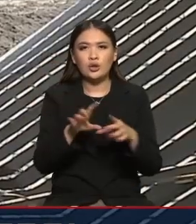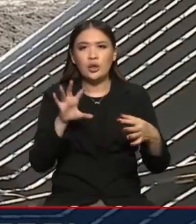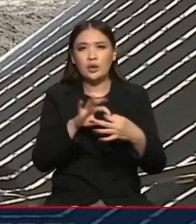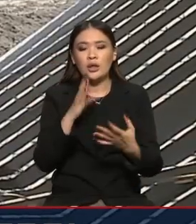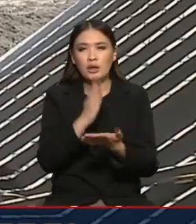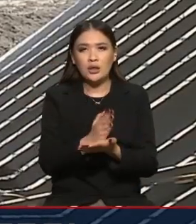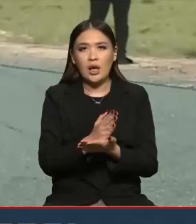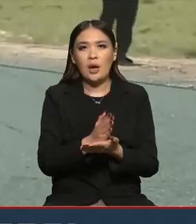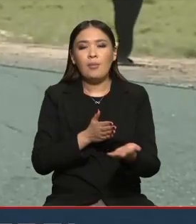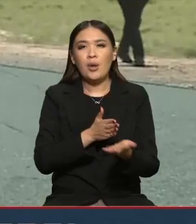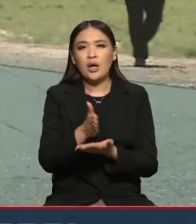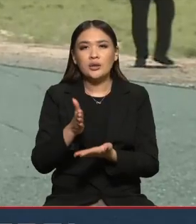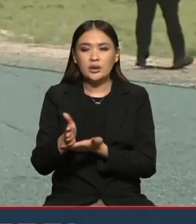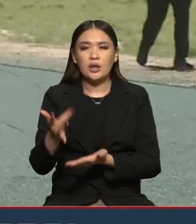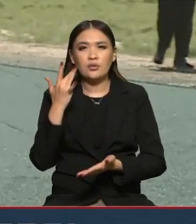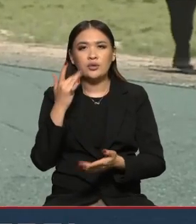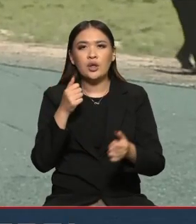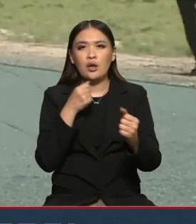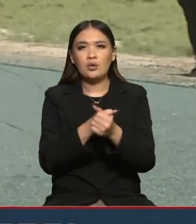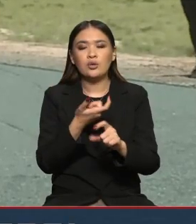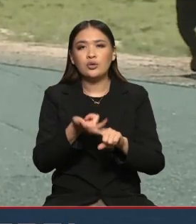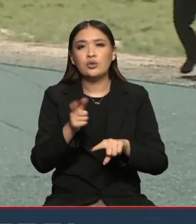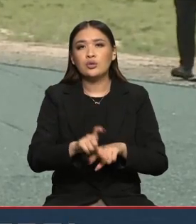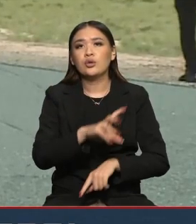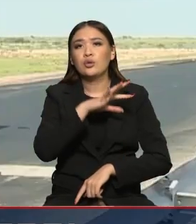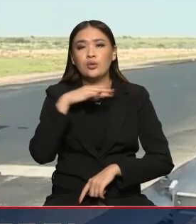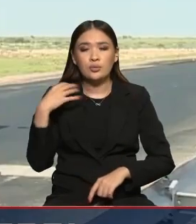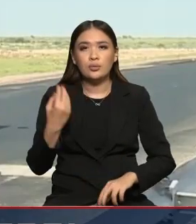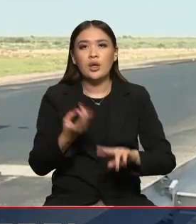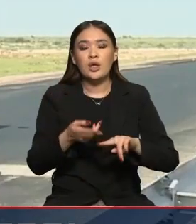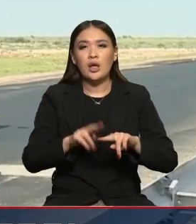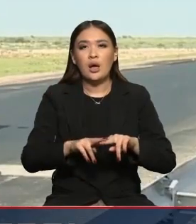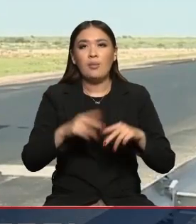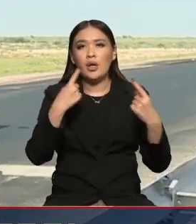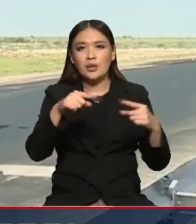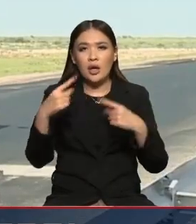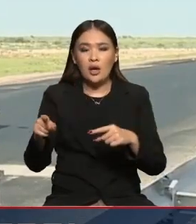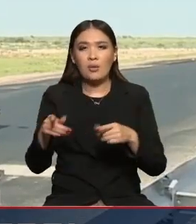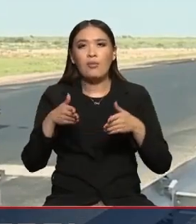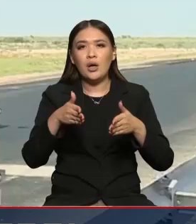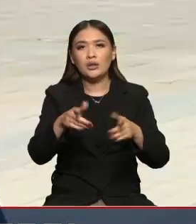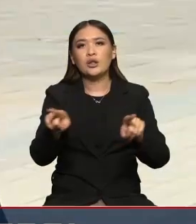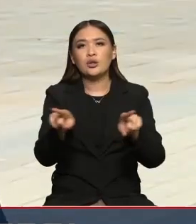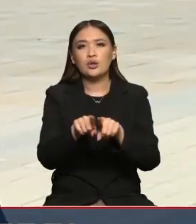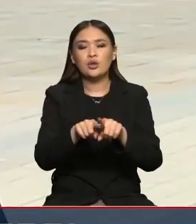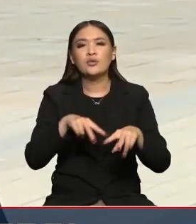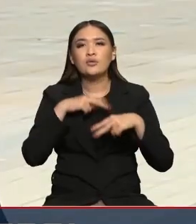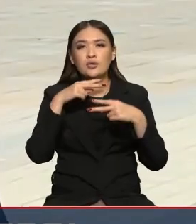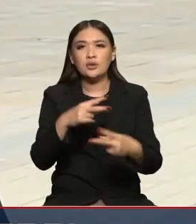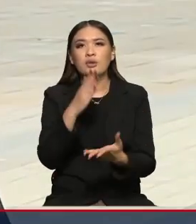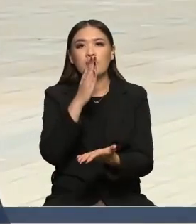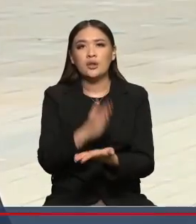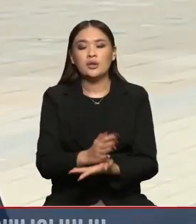осы бағыттарда көлік апаттары көбейіп кеткен. Қазір осы және басқа да бағыттағы жолдар назарға алынды. Президентіміз